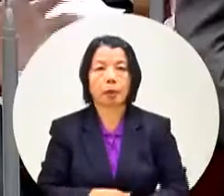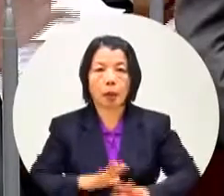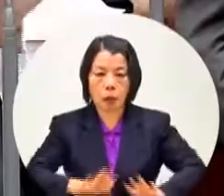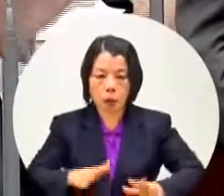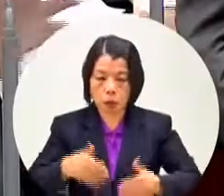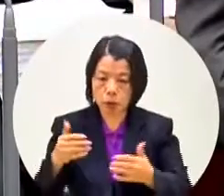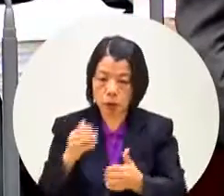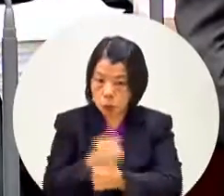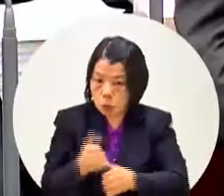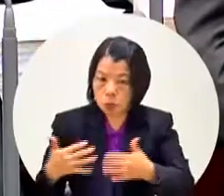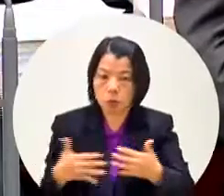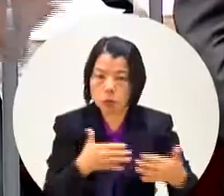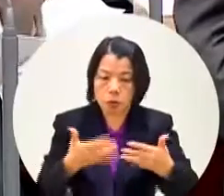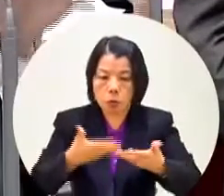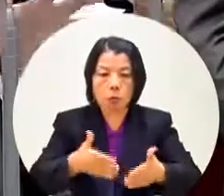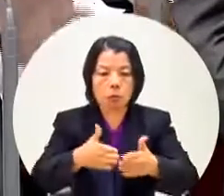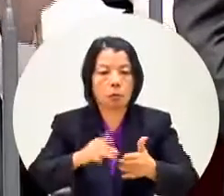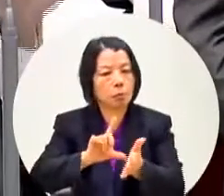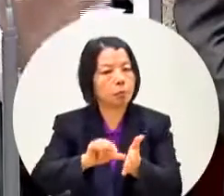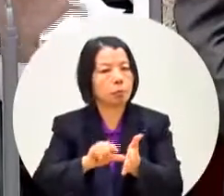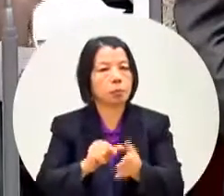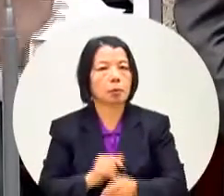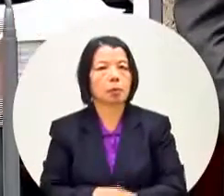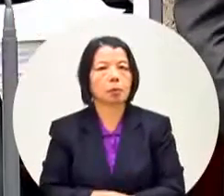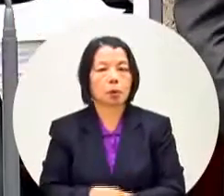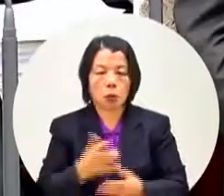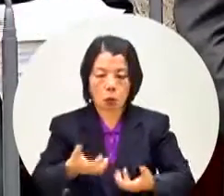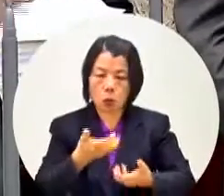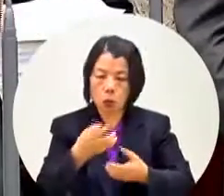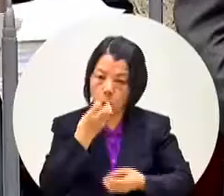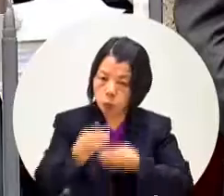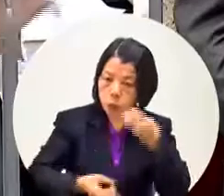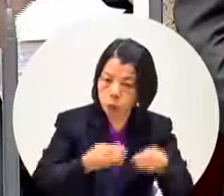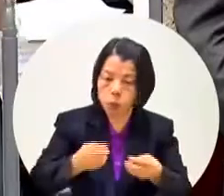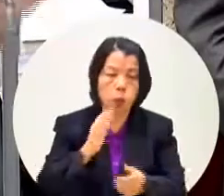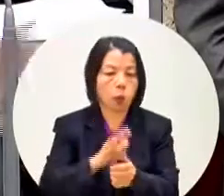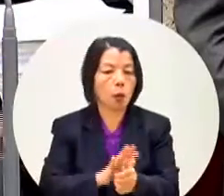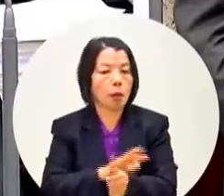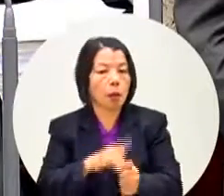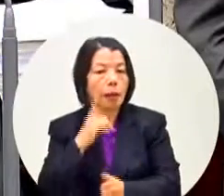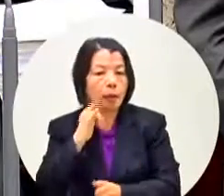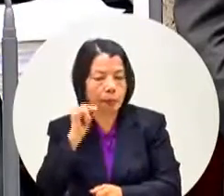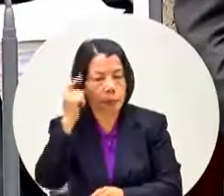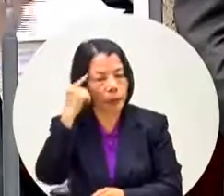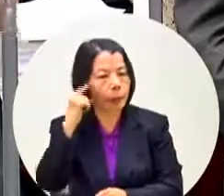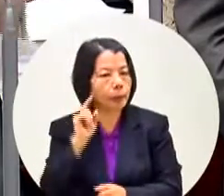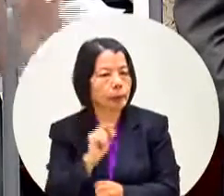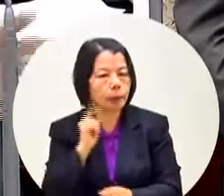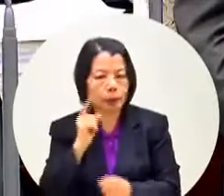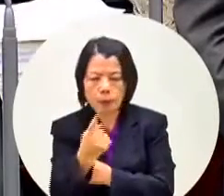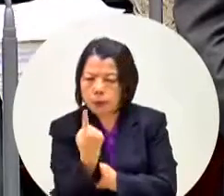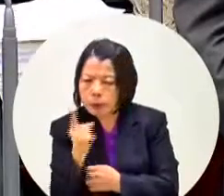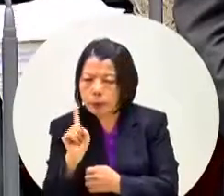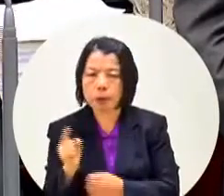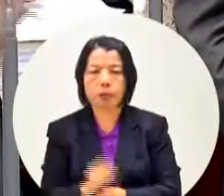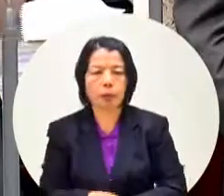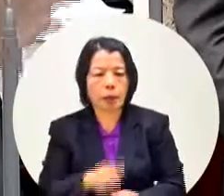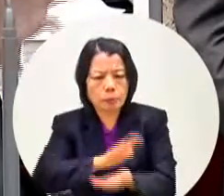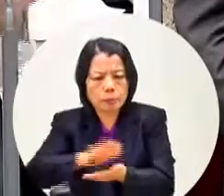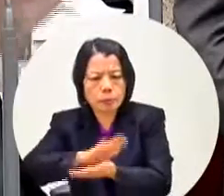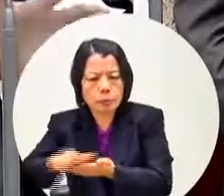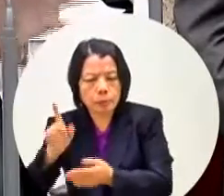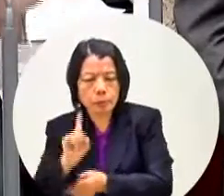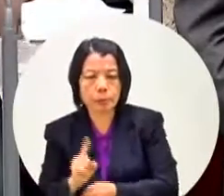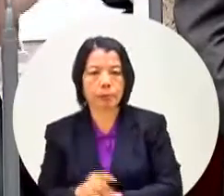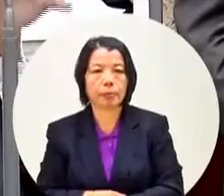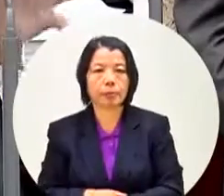一群人的一个简称。那他不是只有特定对象指女性，他有时候是一些男性。那本席为什么会介绍到爱妈？因